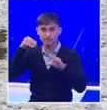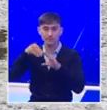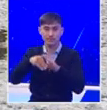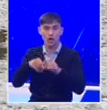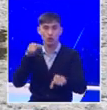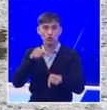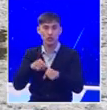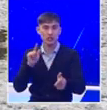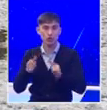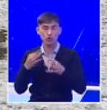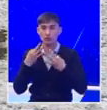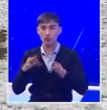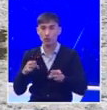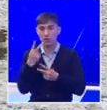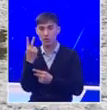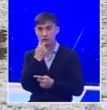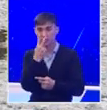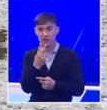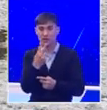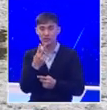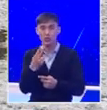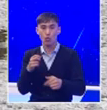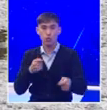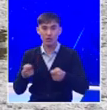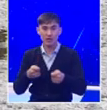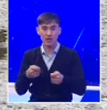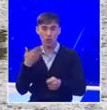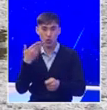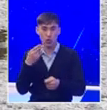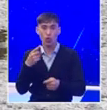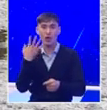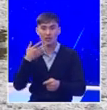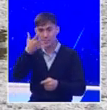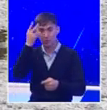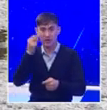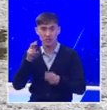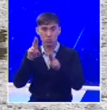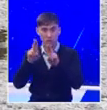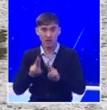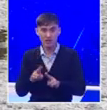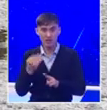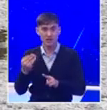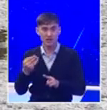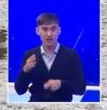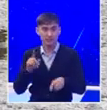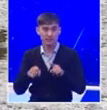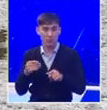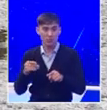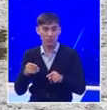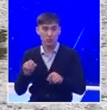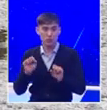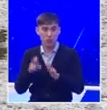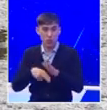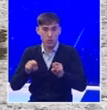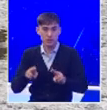ощущаю настоящую свободу на первый взгляд управлять летающим крылом легко но когда забываешь про некоторые правила и нюансы то может подстерегать